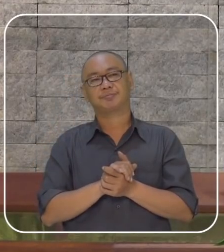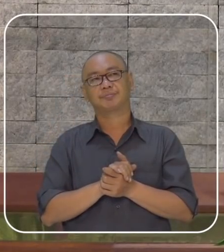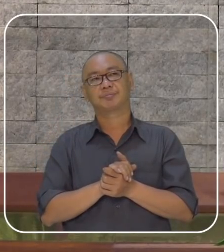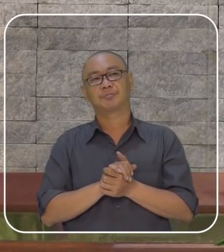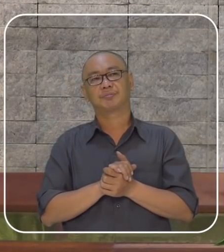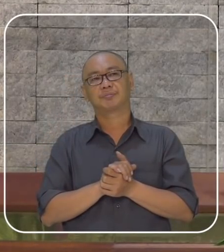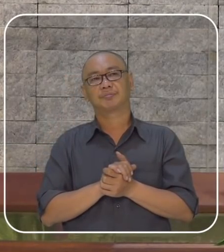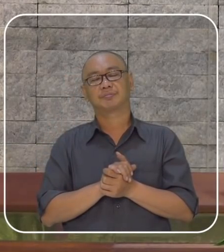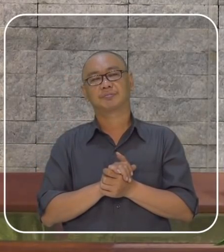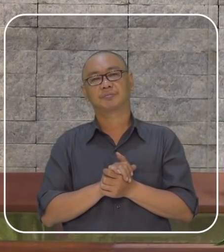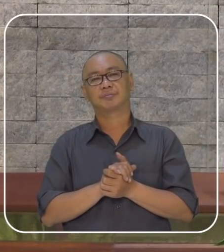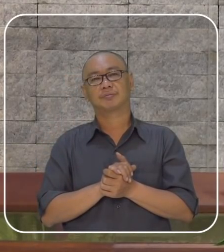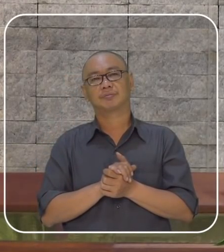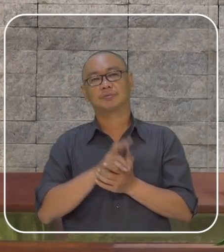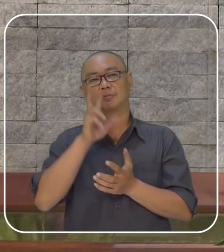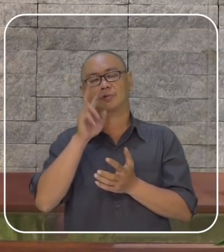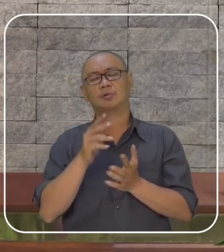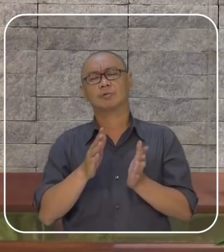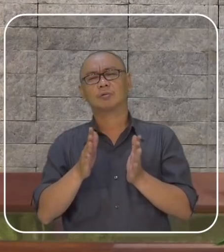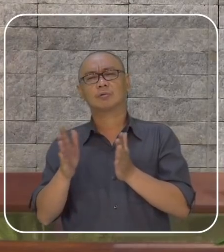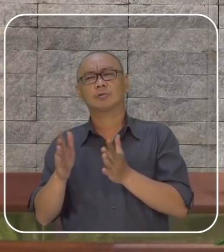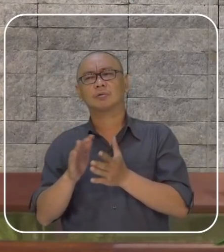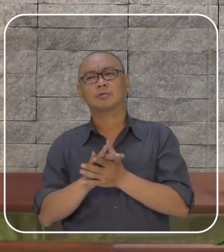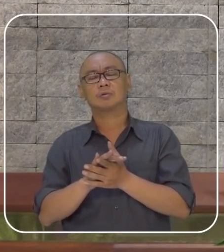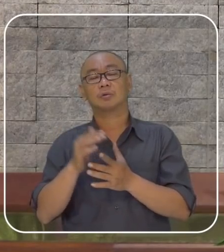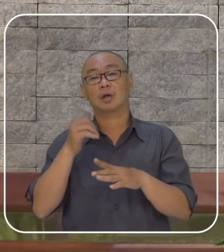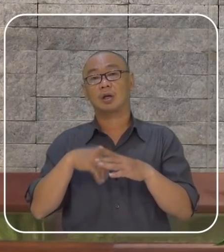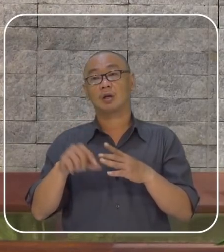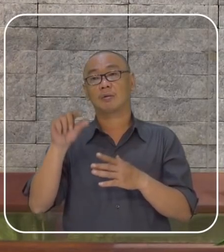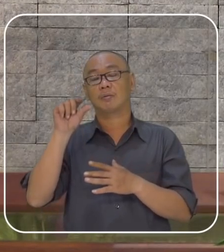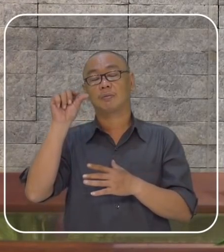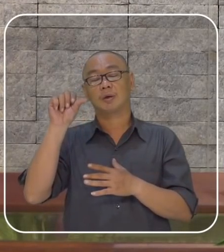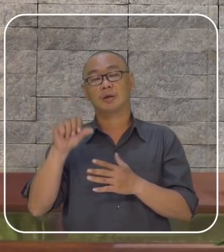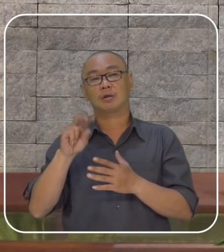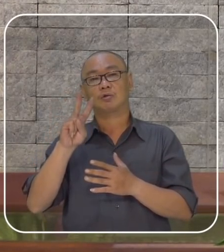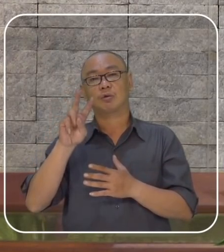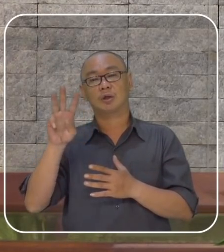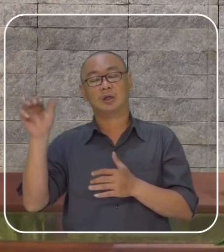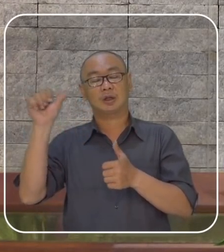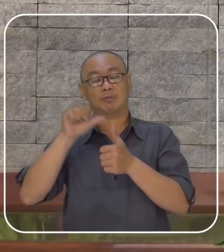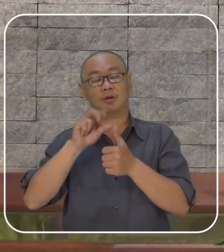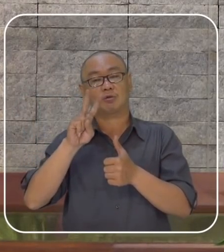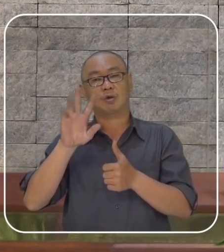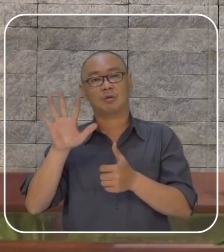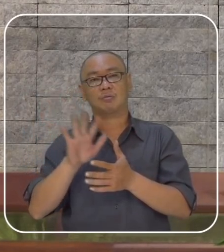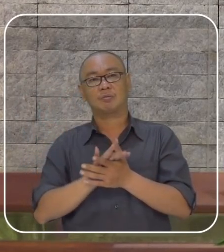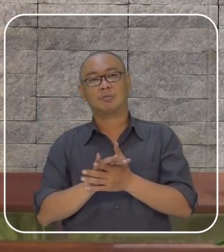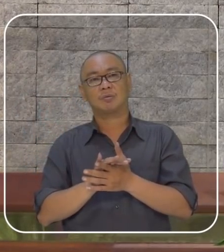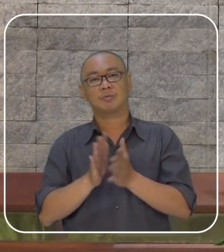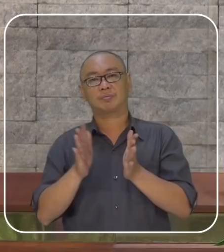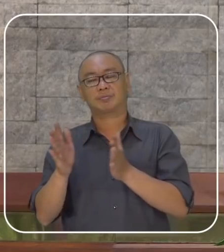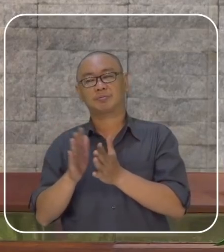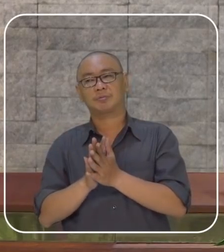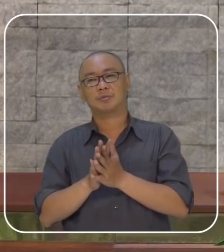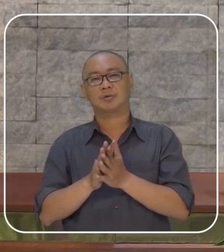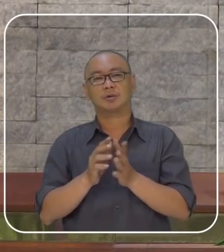Nah, saudara, lalu di dalam ayatnya yang 23 hingga yang ke-25 dikatakan, dan sementara ia